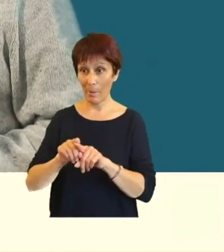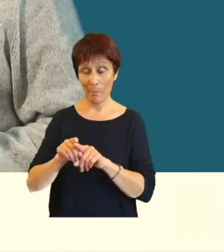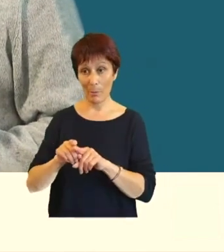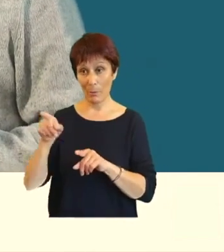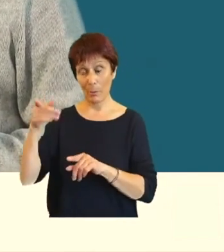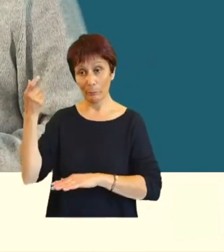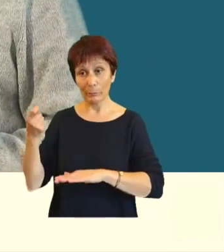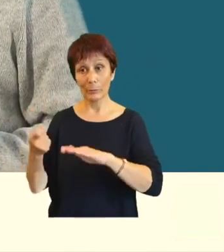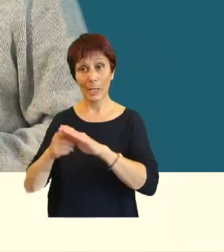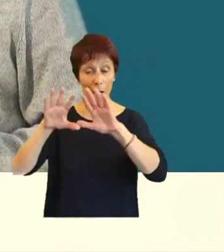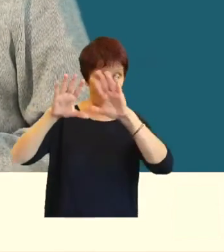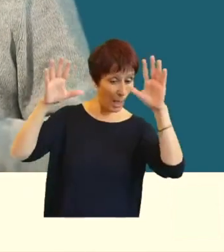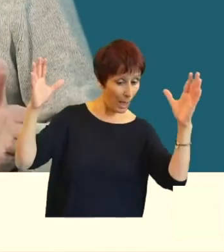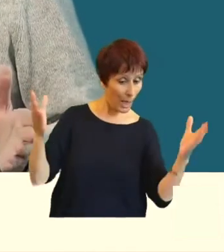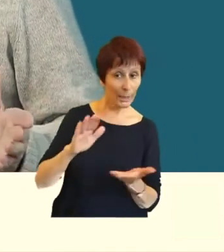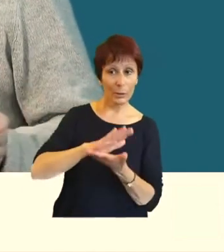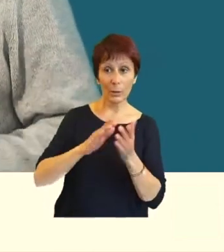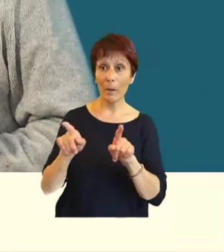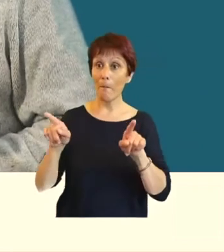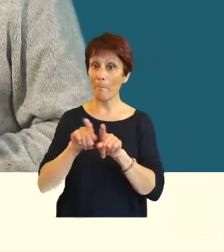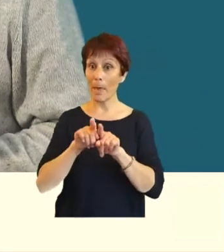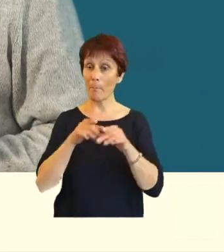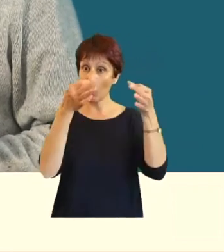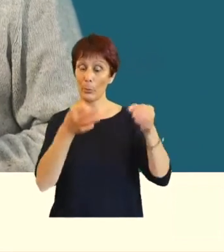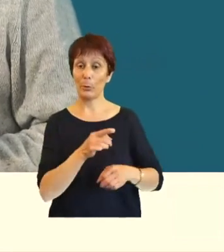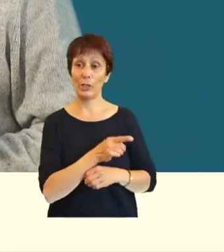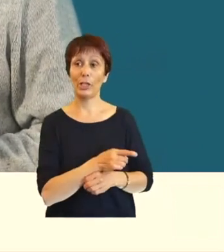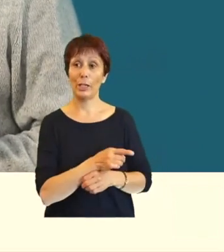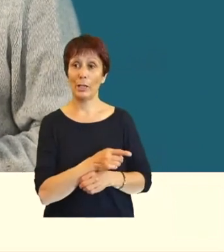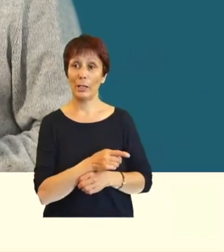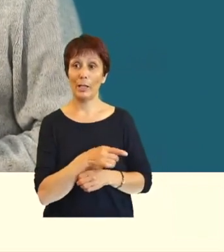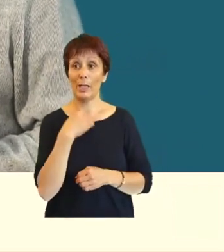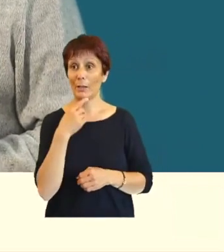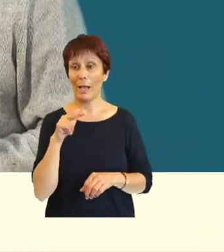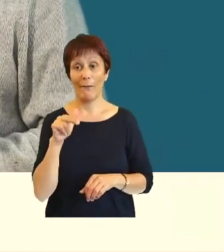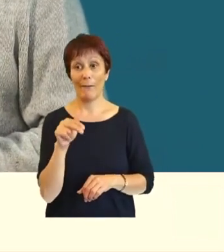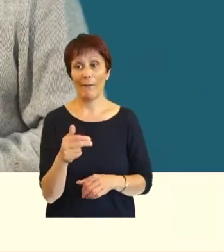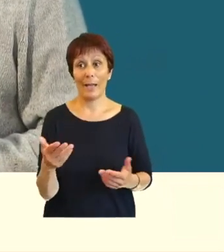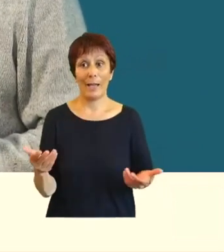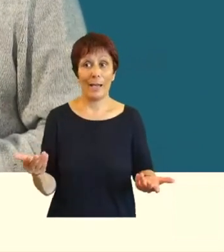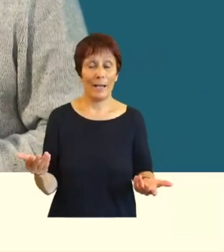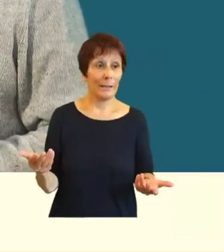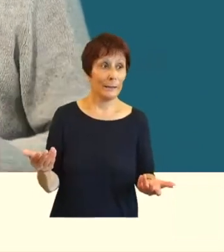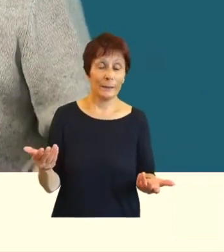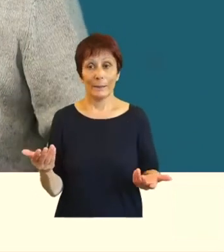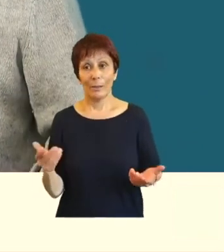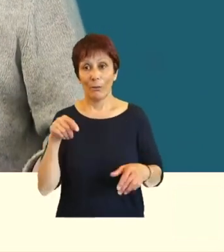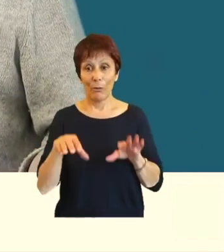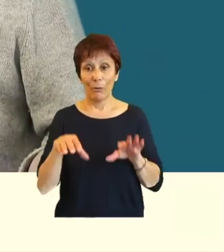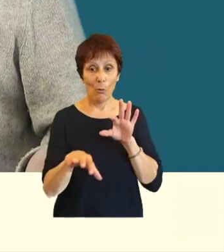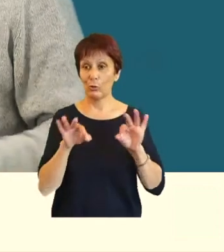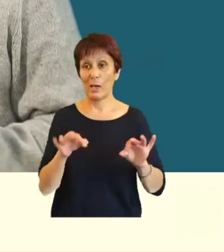soir, l'ensemble de ces associations sur le même budget. Et qu'il y aura inévitablement des choix à